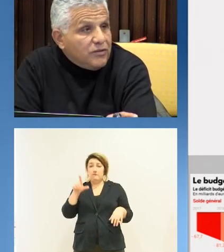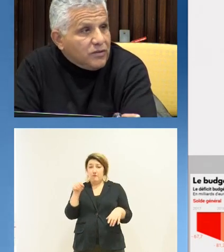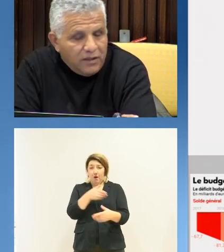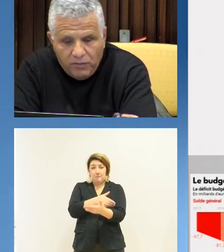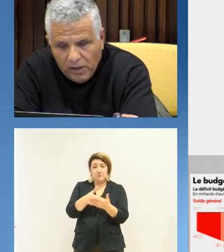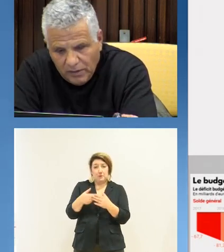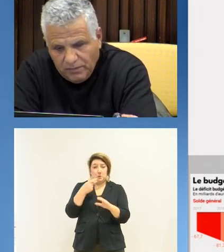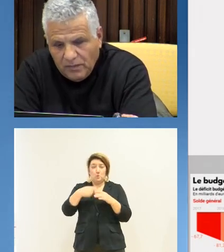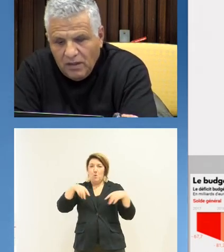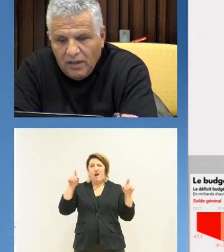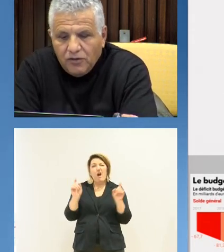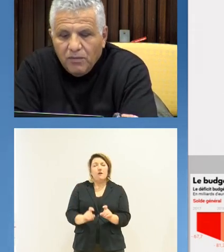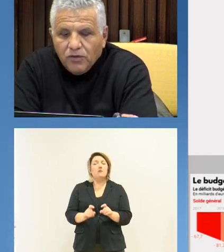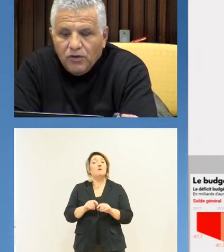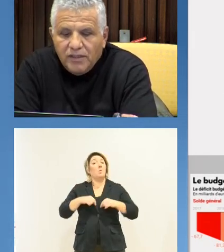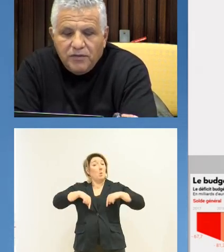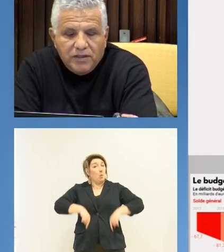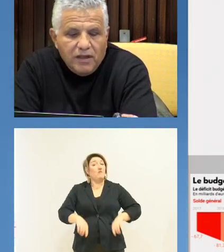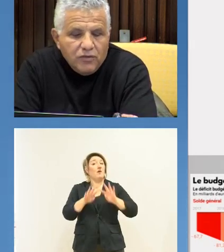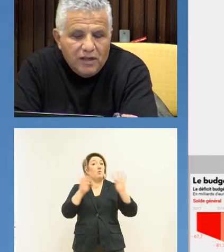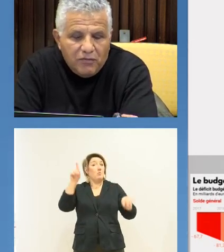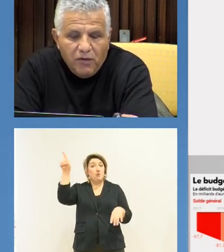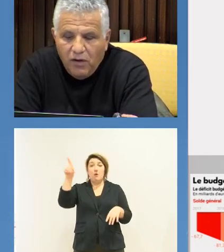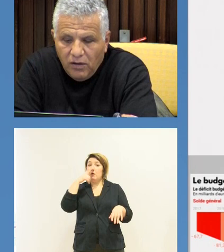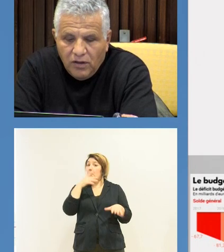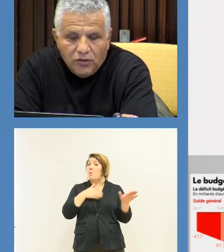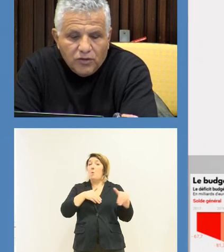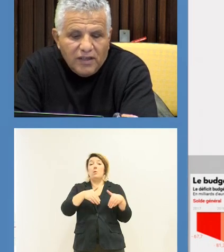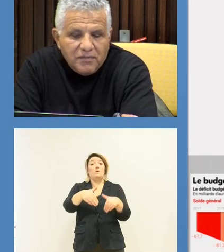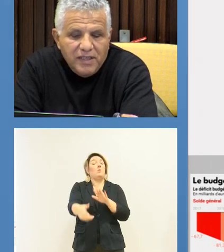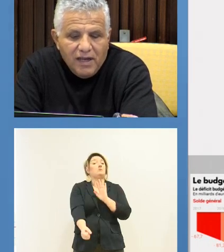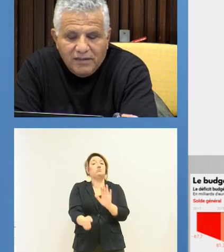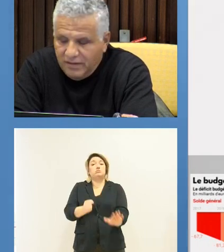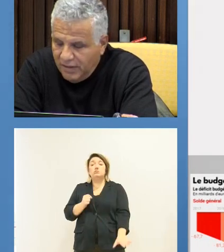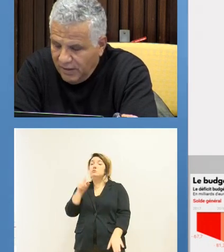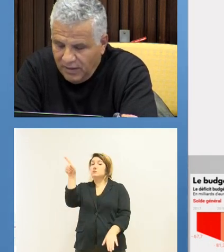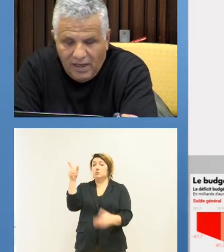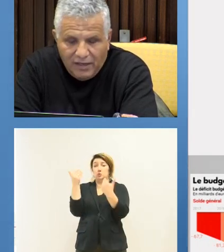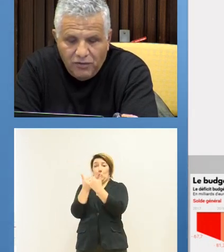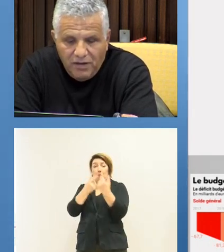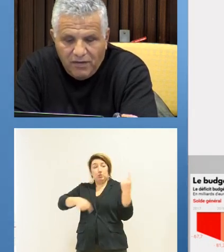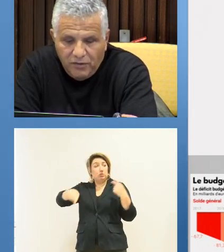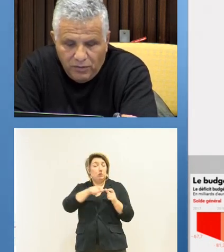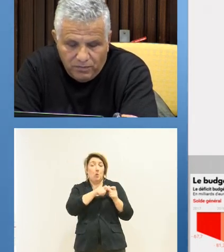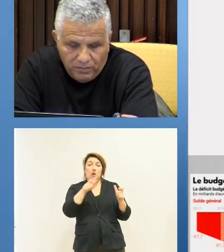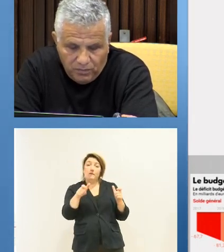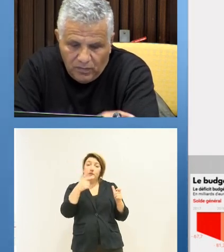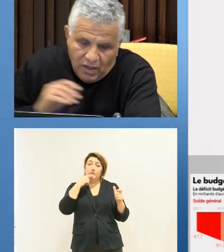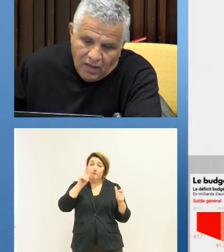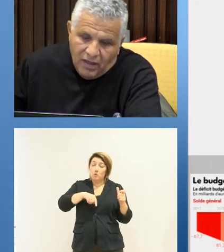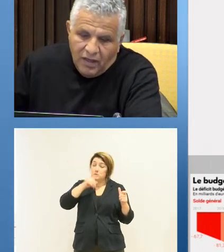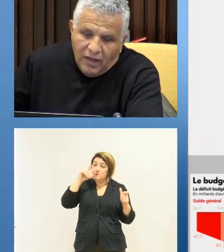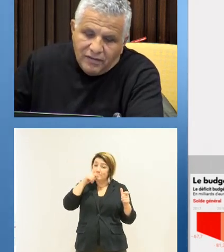continuer sur cette voie et demande aux collectivités un nouvel effort de 13 milliards d'ici à 2022